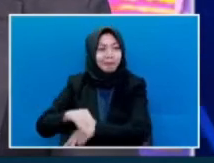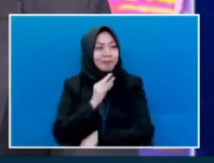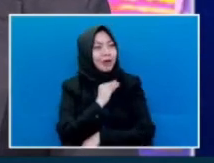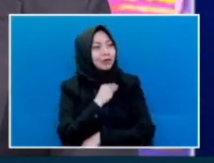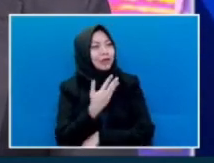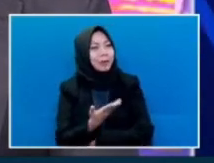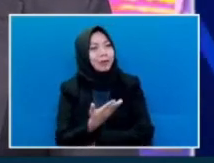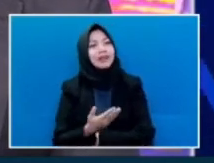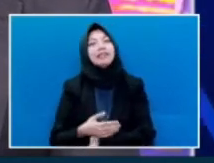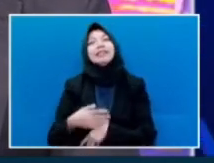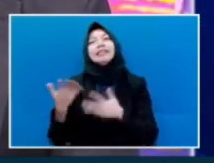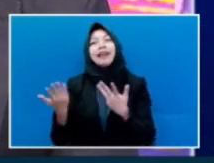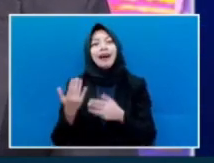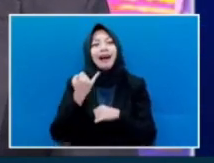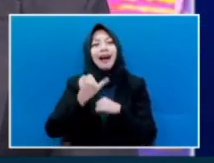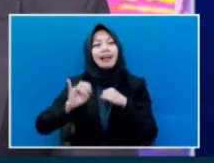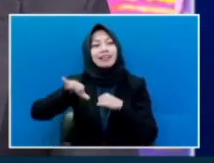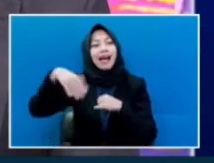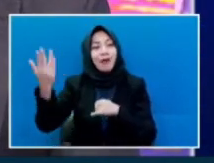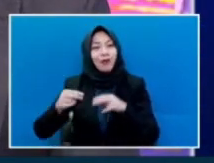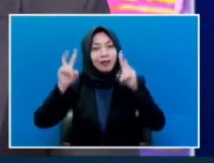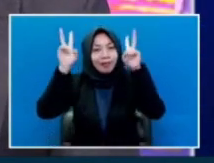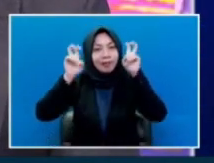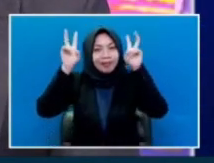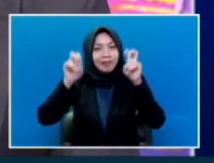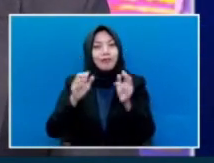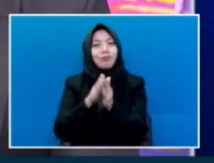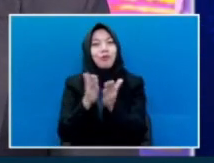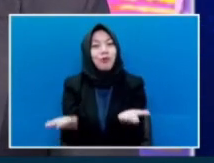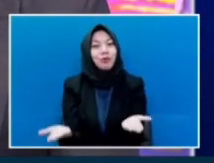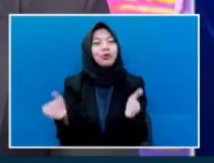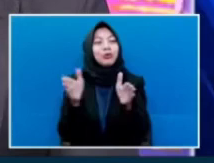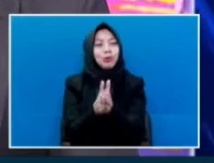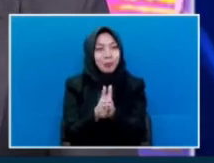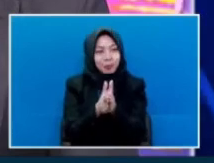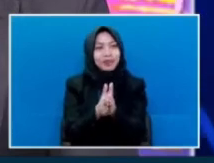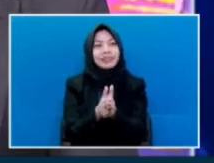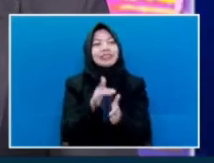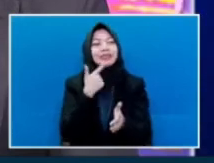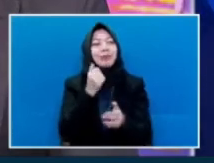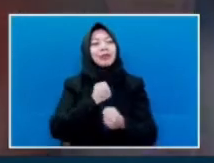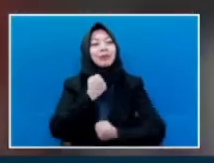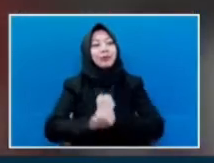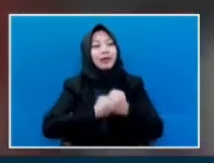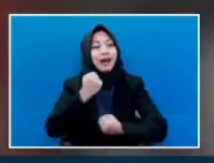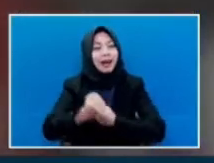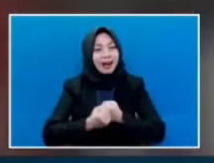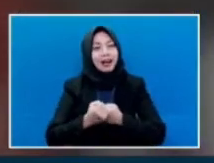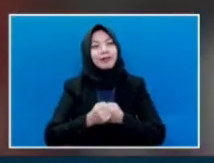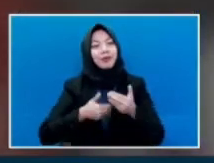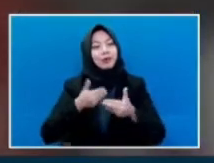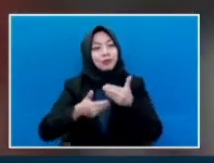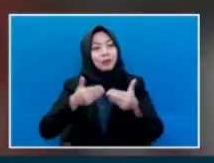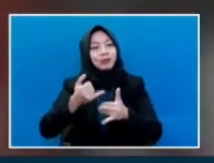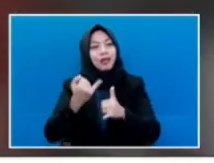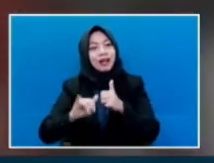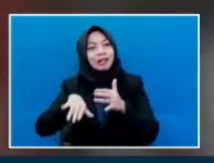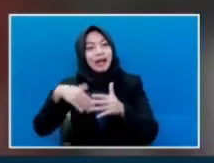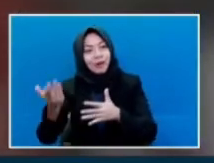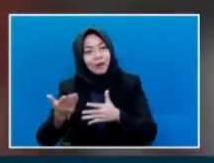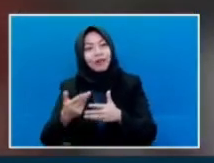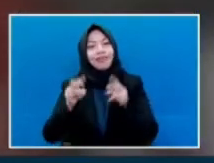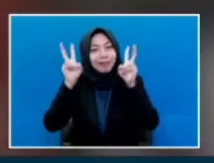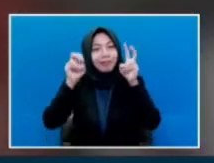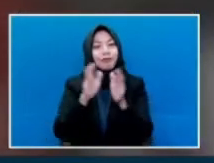harusutup buku gitu oke seperti biasanya perusahaan t Kalau menurut saya PDIP akhirnya menyadari bahwa